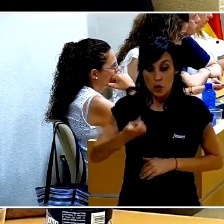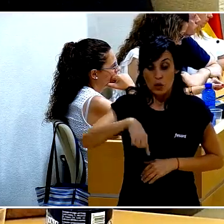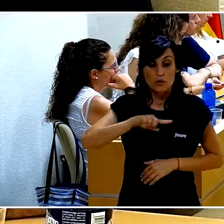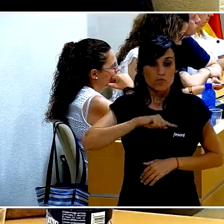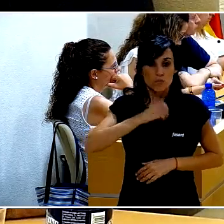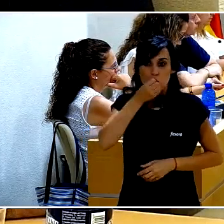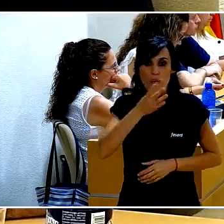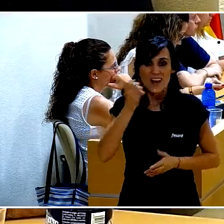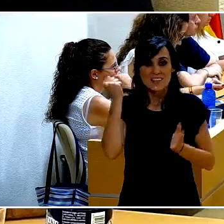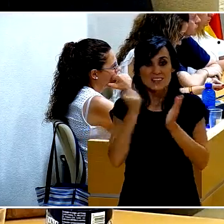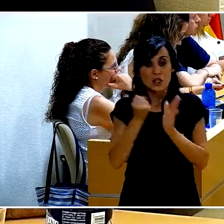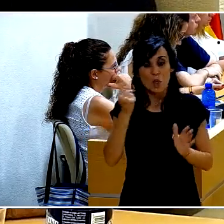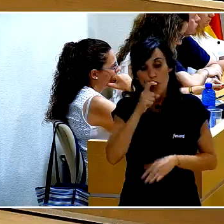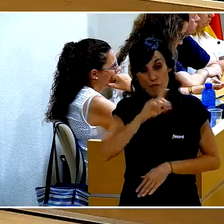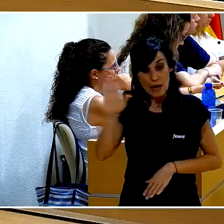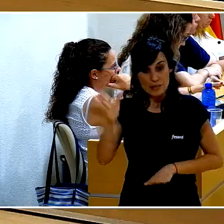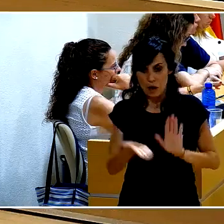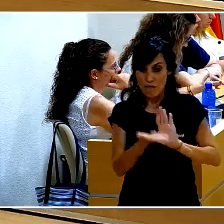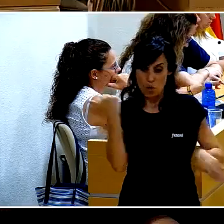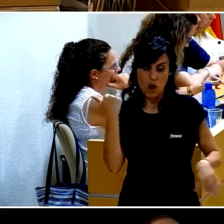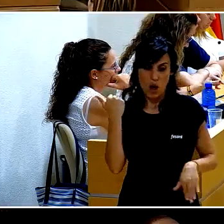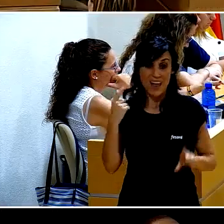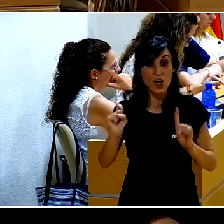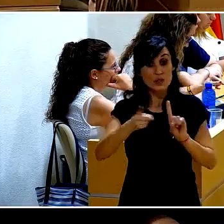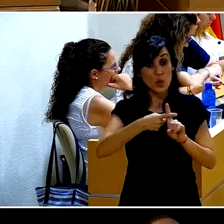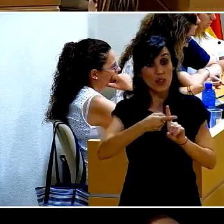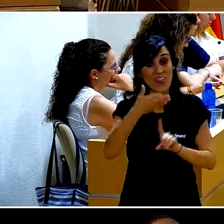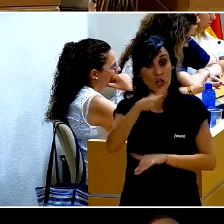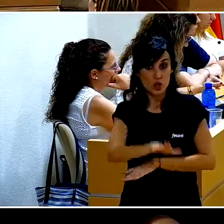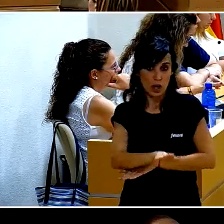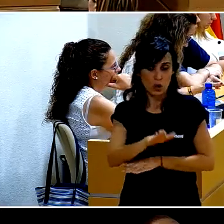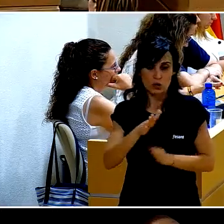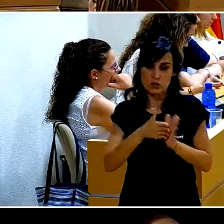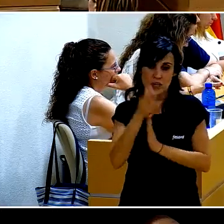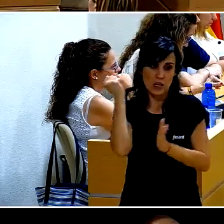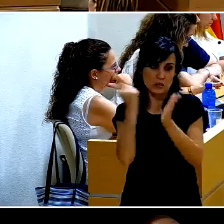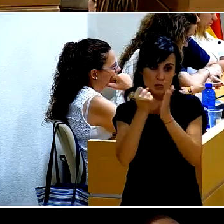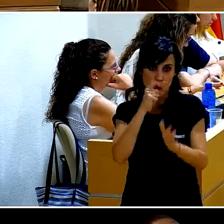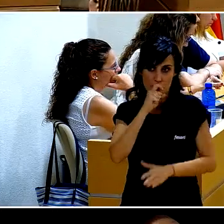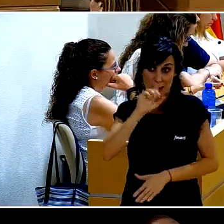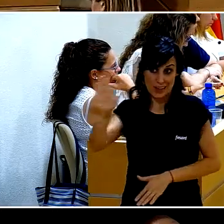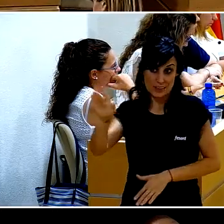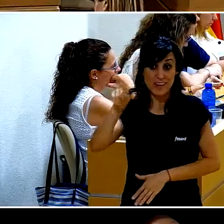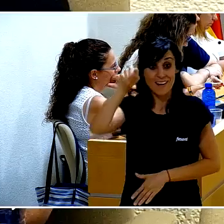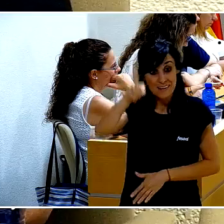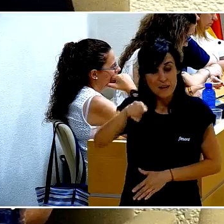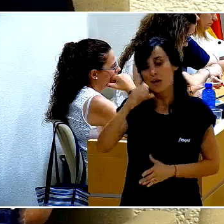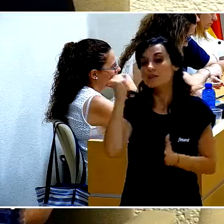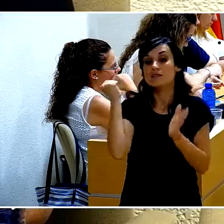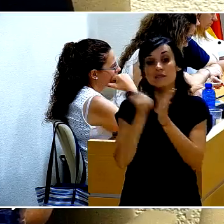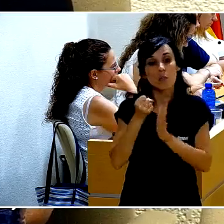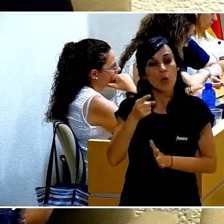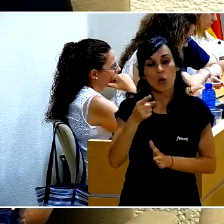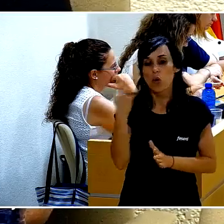aquest símbol franquista. La creu dels caiguts és un símbol franquista i com a tal anem